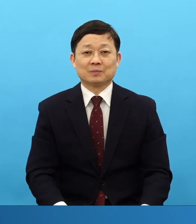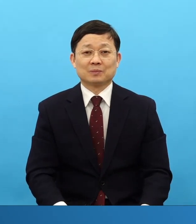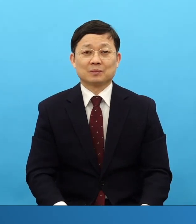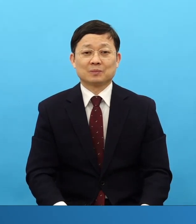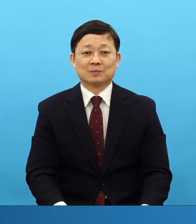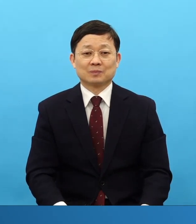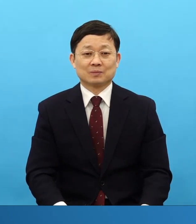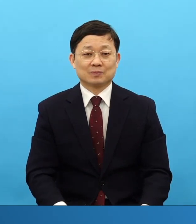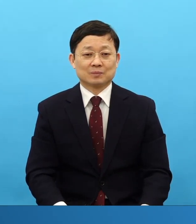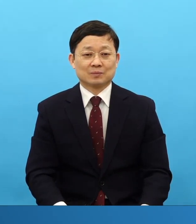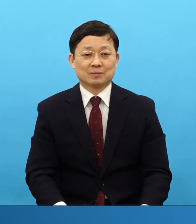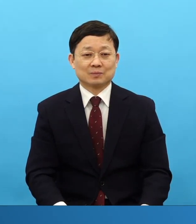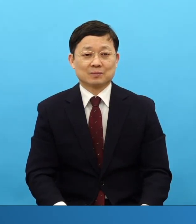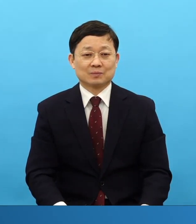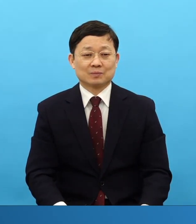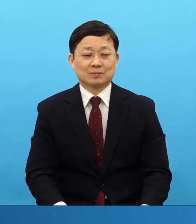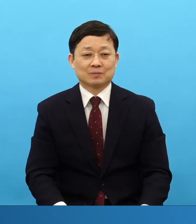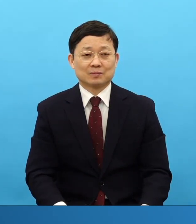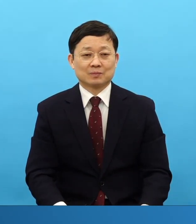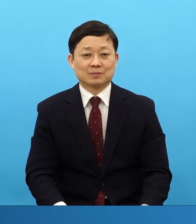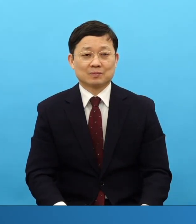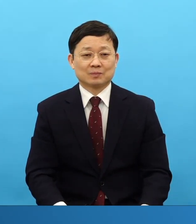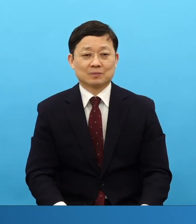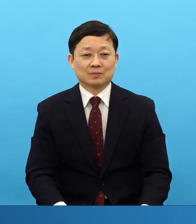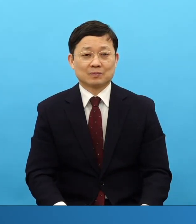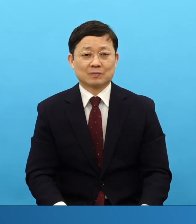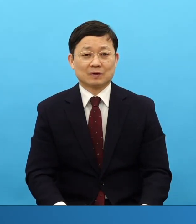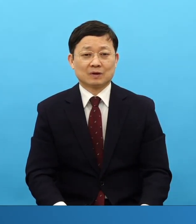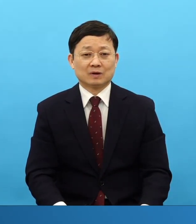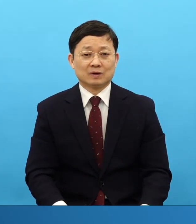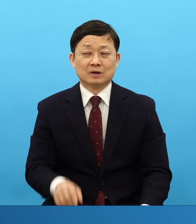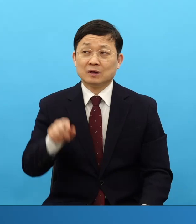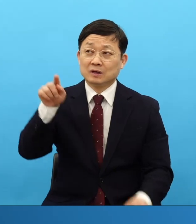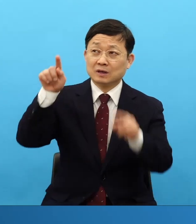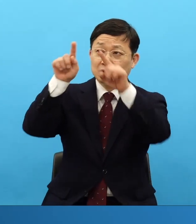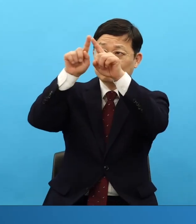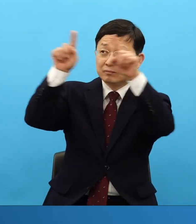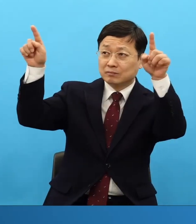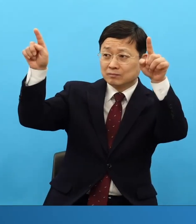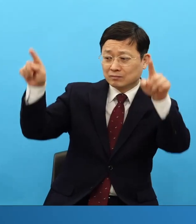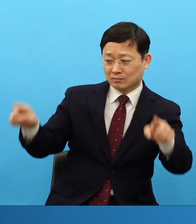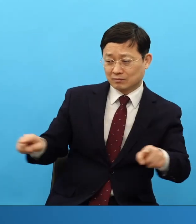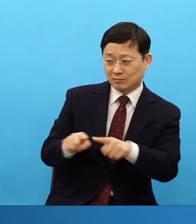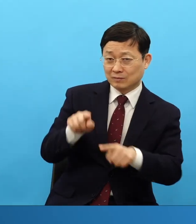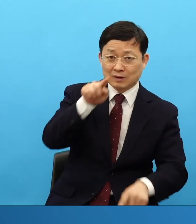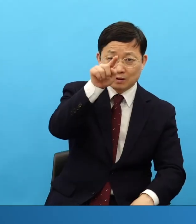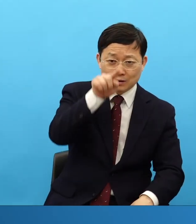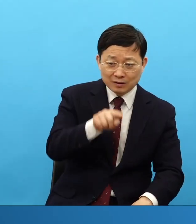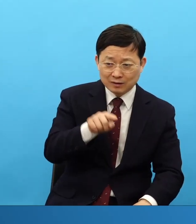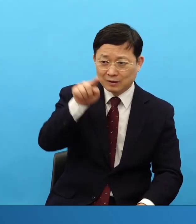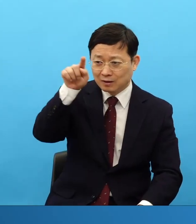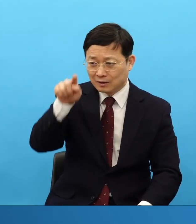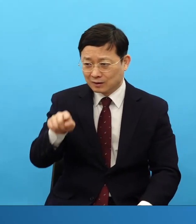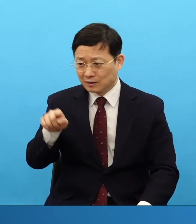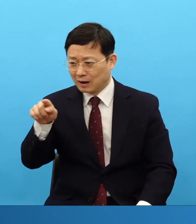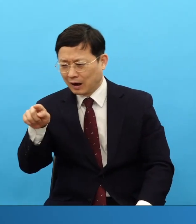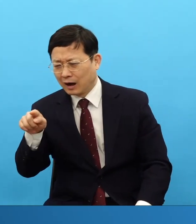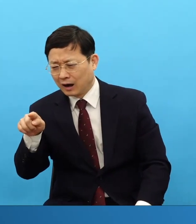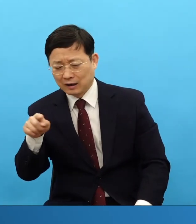이런 응답을 여러분이 예배 때마다 받아야 돼요. You must receive this answer every single worship time.